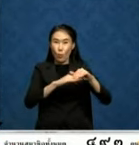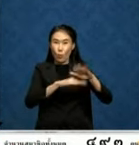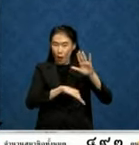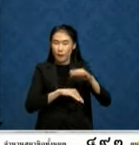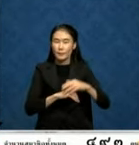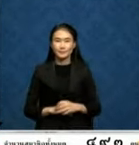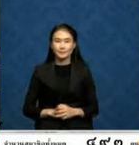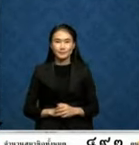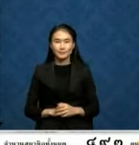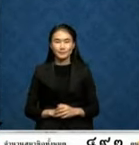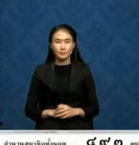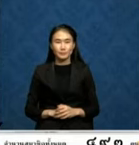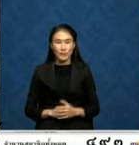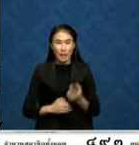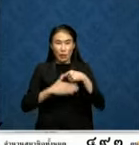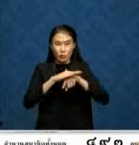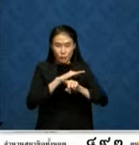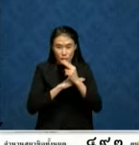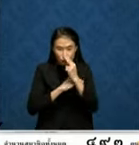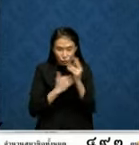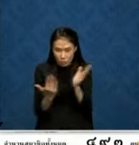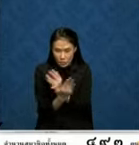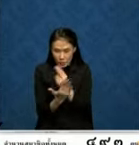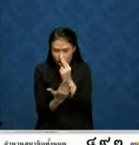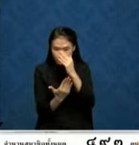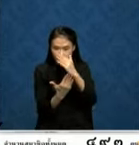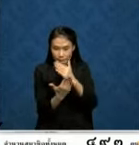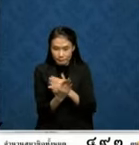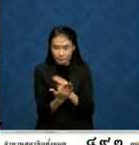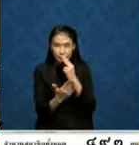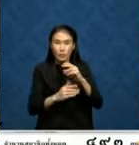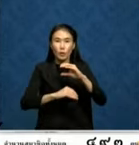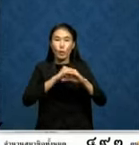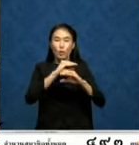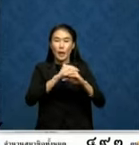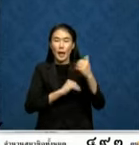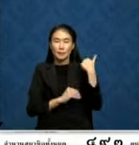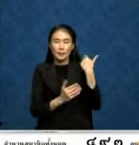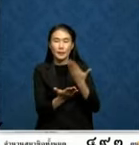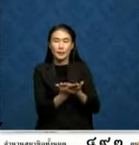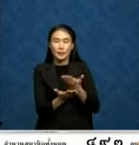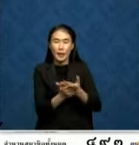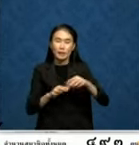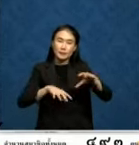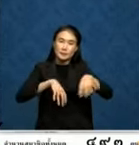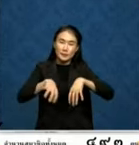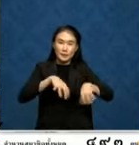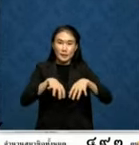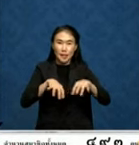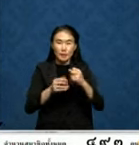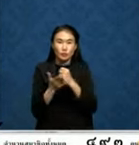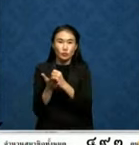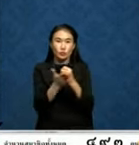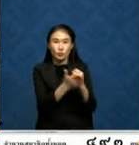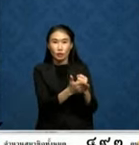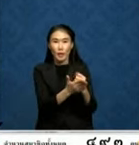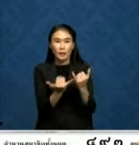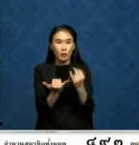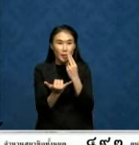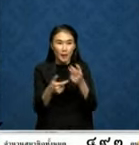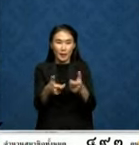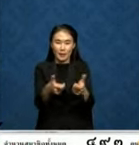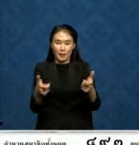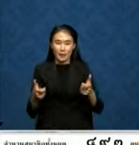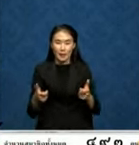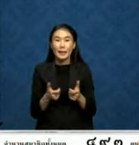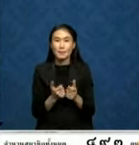เข้าไปดูนะครับในโครงการที่ได้รับการจัดสรรนะครับในอันนี้เป็นในเล่มน